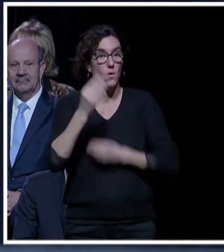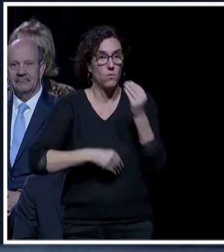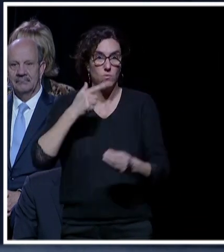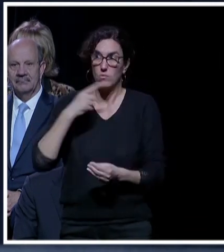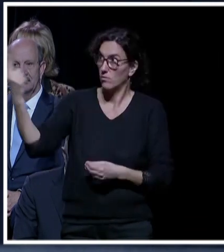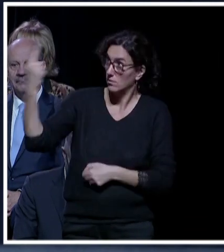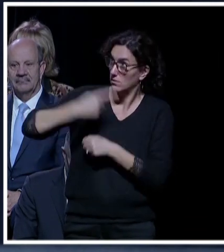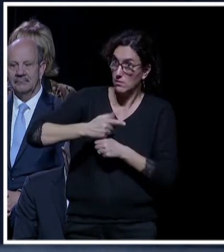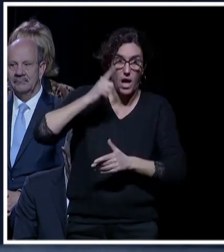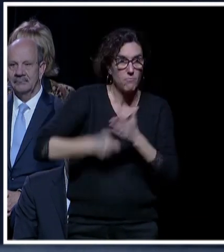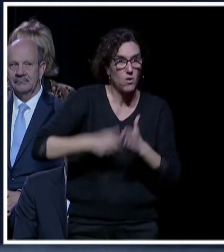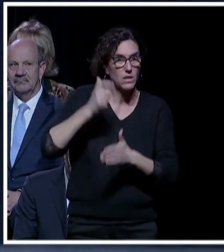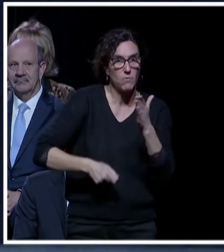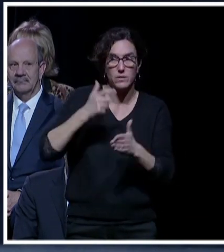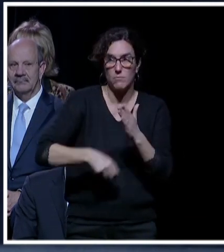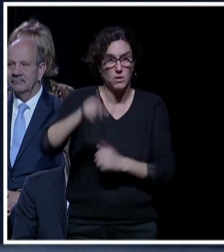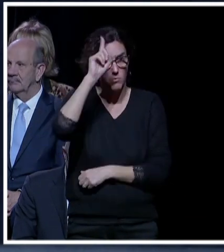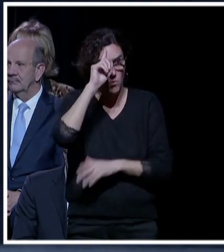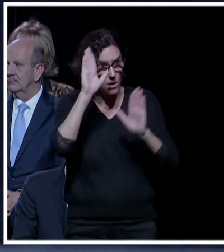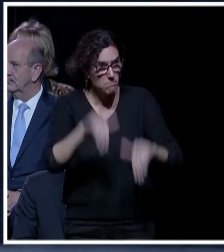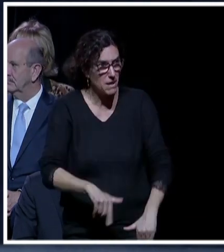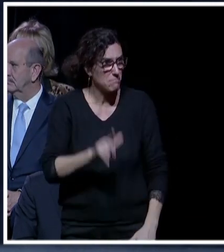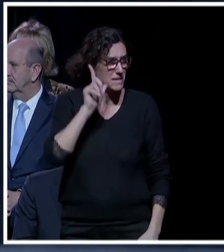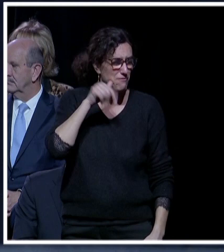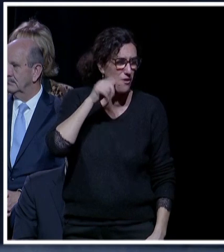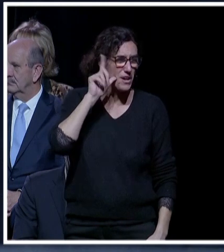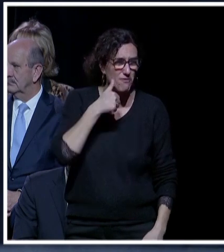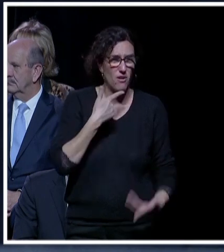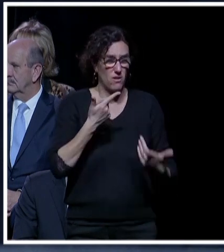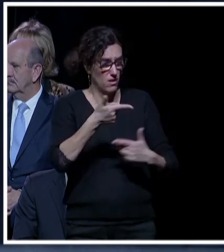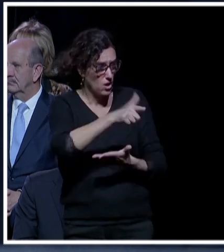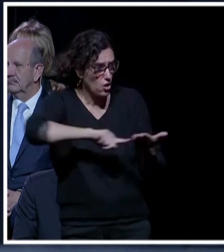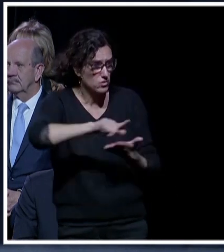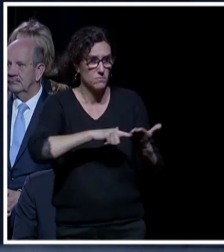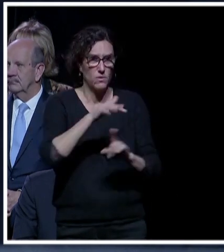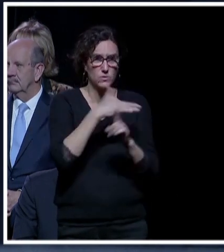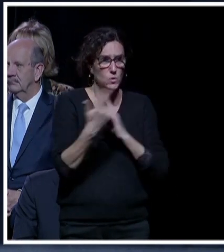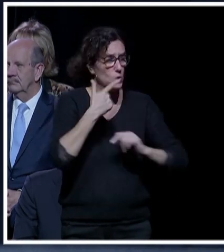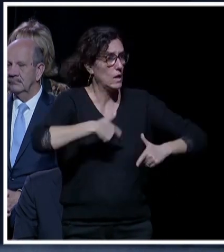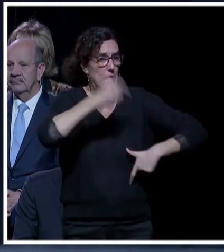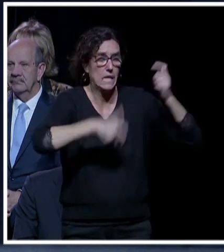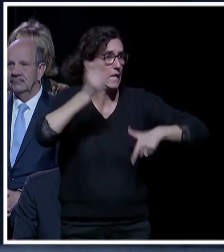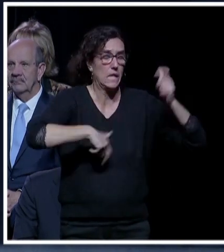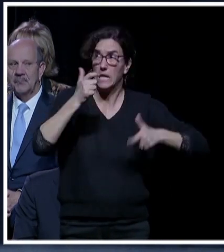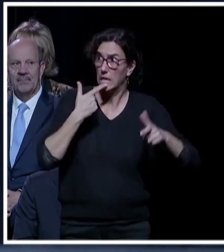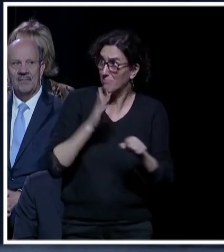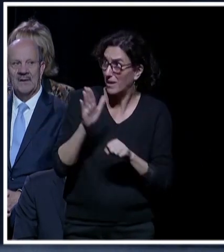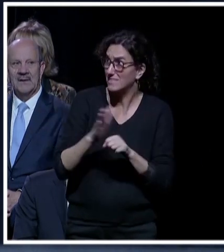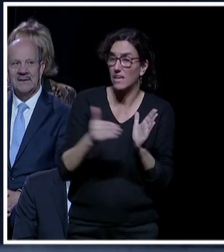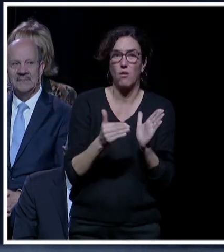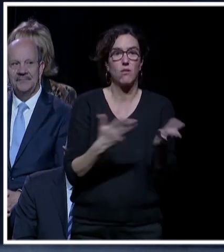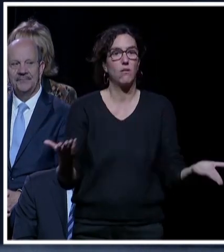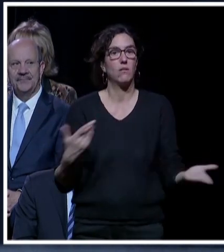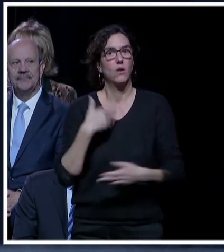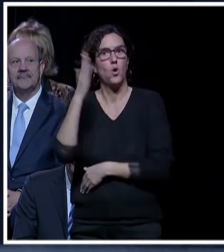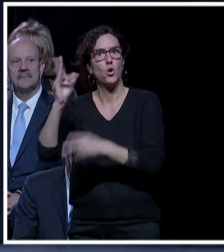nous ne construirons jamais assez de logements sociaux aux yeux de l'État. À l'heure où les autres villes démolissent des tours, on voudrait nous obliger à en